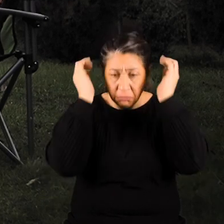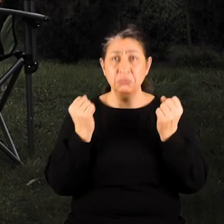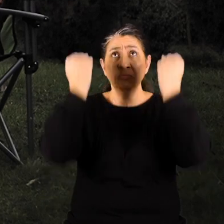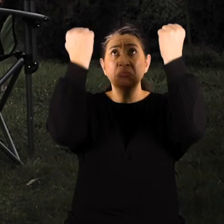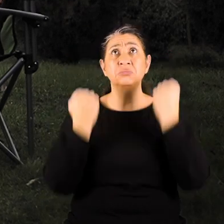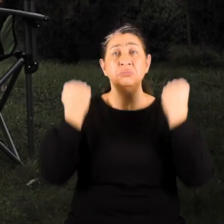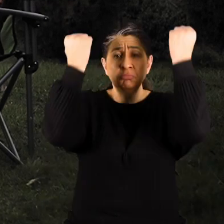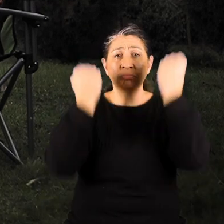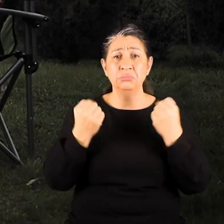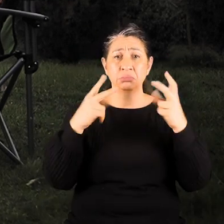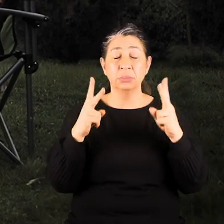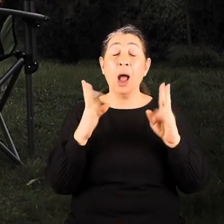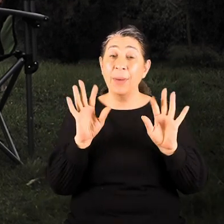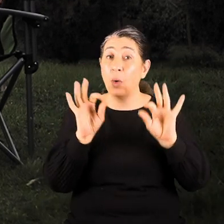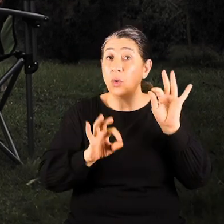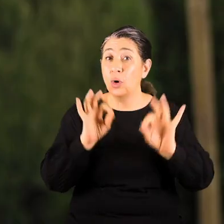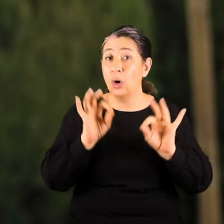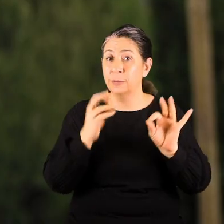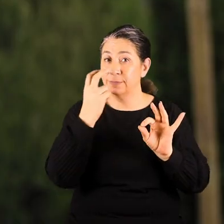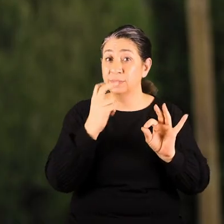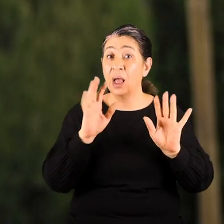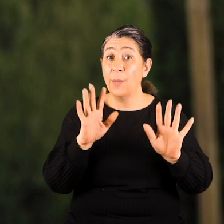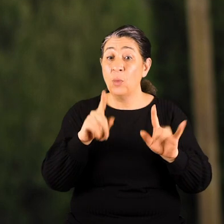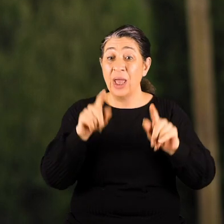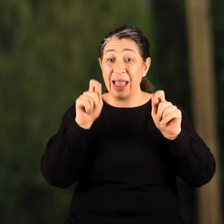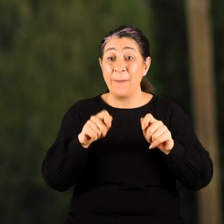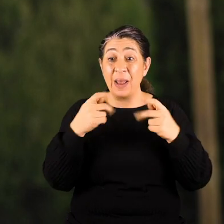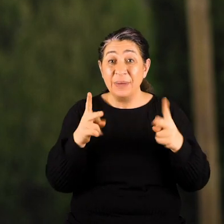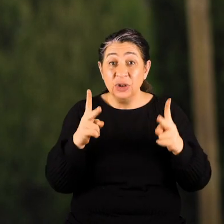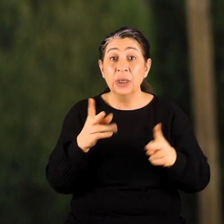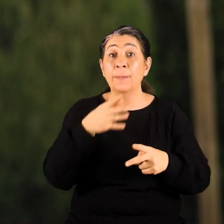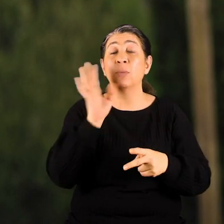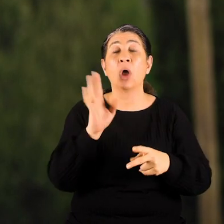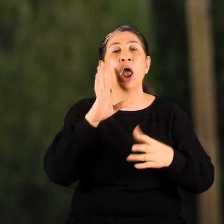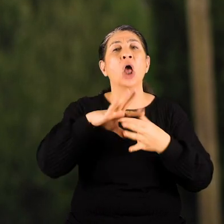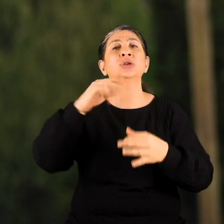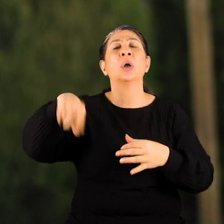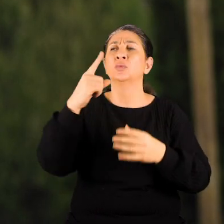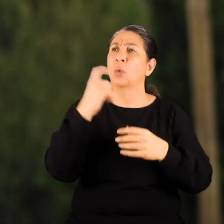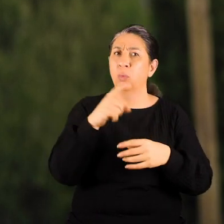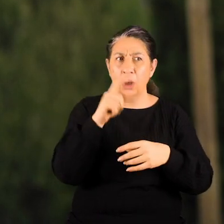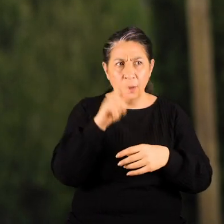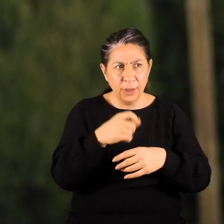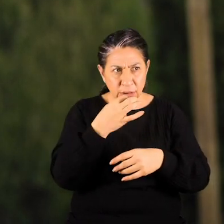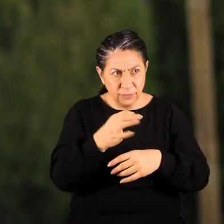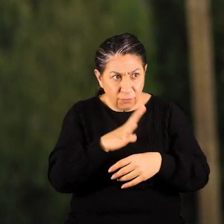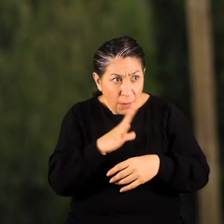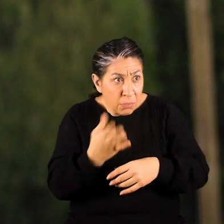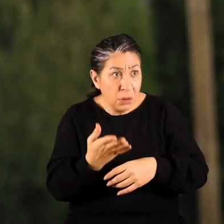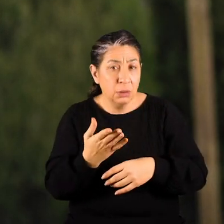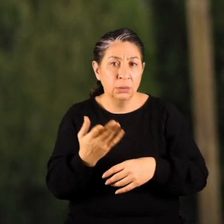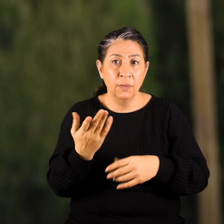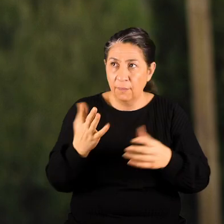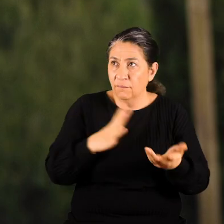çekiyorum. Tabii ki kontrollü. Ama bunun yapılabileceğini bilmiyor. İnsanlar bana şunu soruyor. Ya bunu yapmamız izin var mı ki diyor.